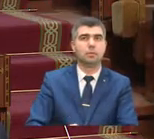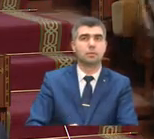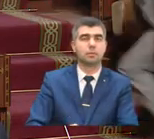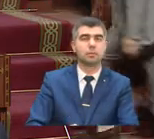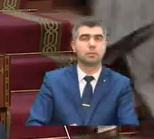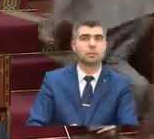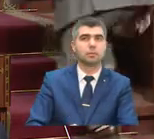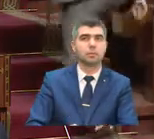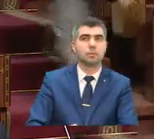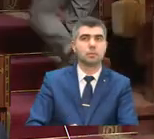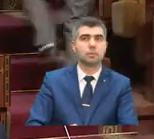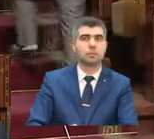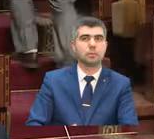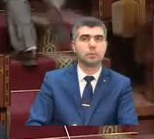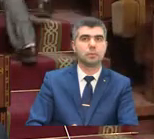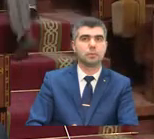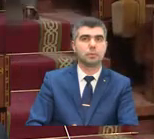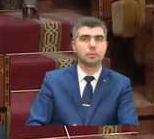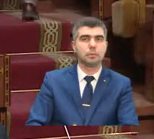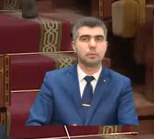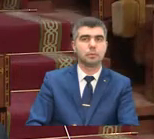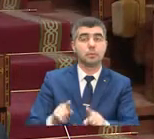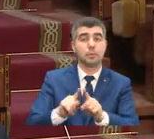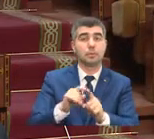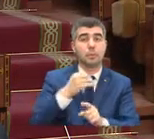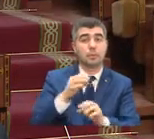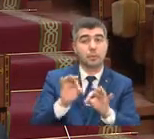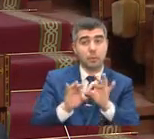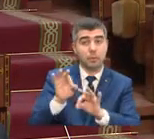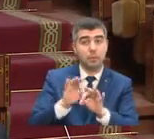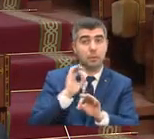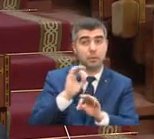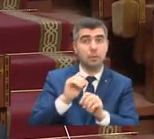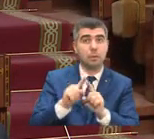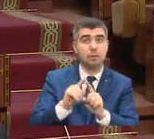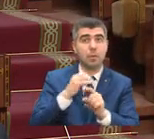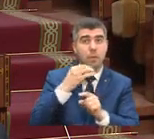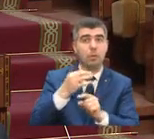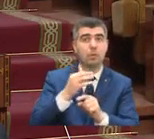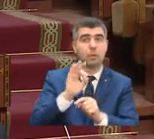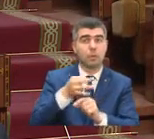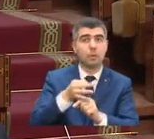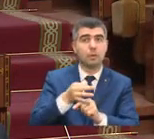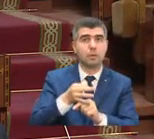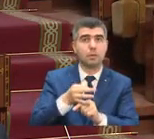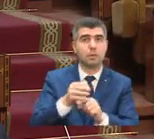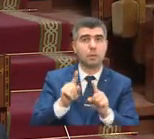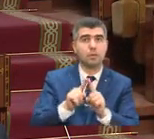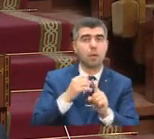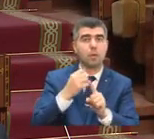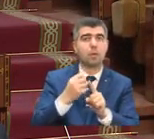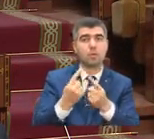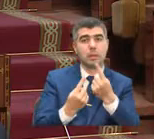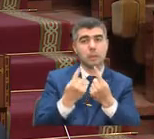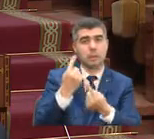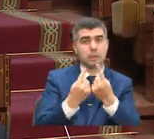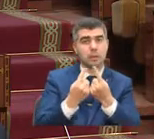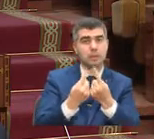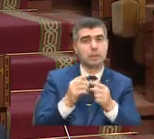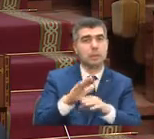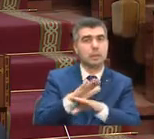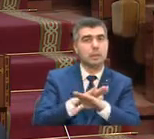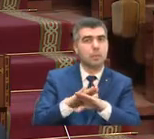الرئيس، سيد الرئيس، نقطة نظام تهم تسيير الجلسة وتهم تطبيق النظام الداخلي. اسمحوا لي يا سيد